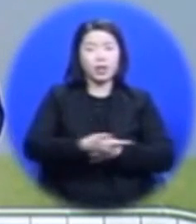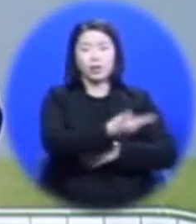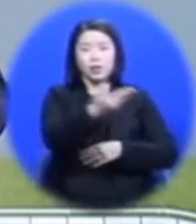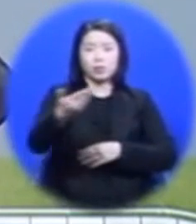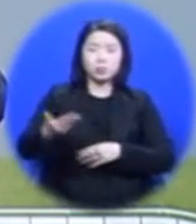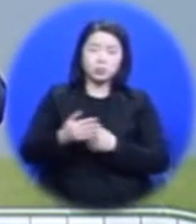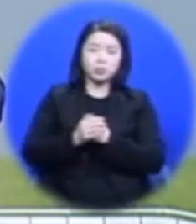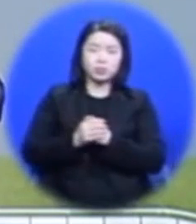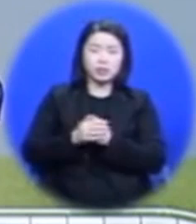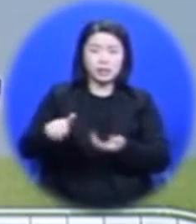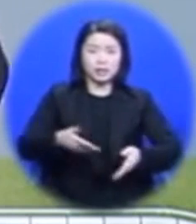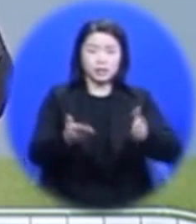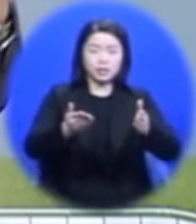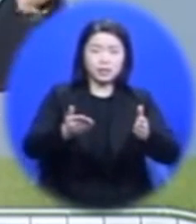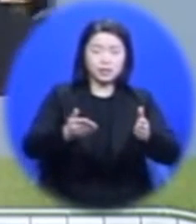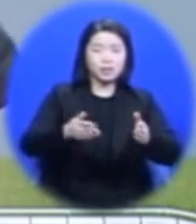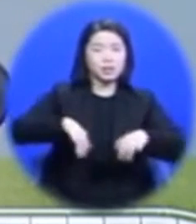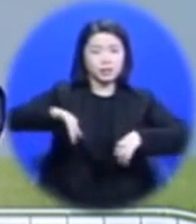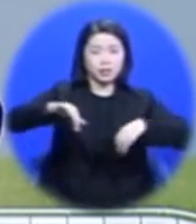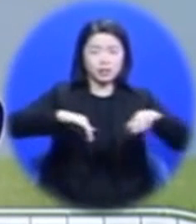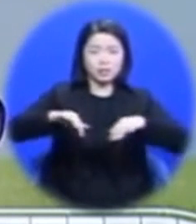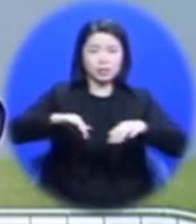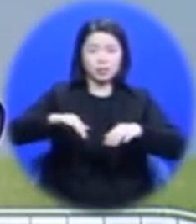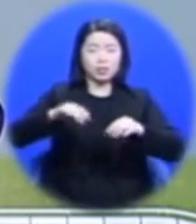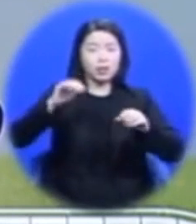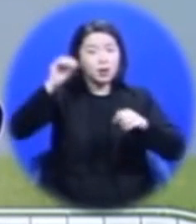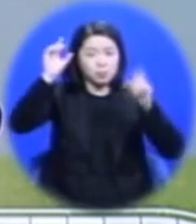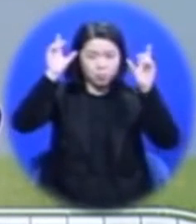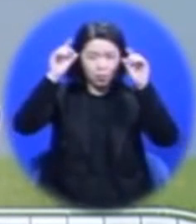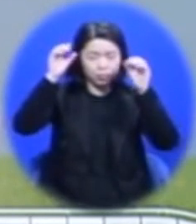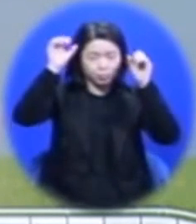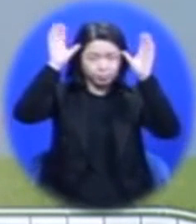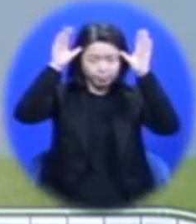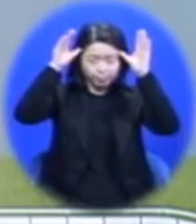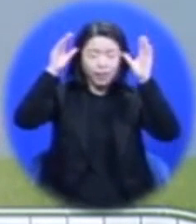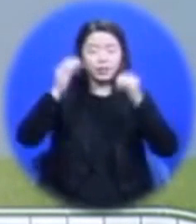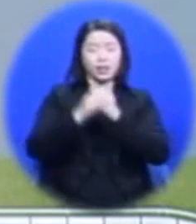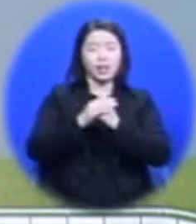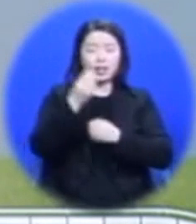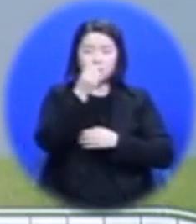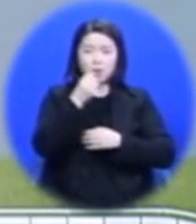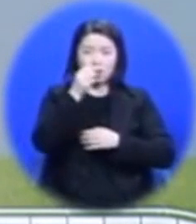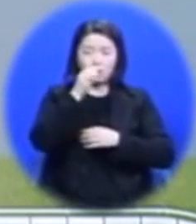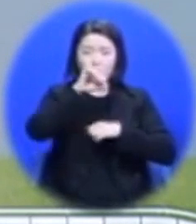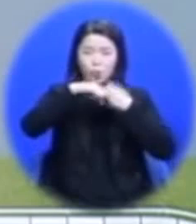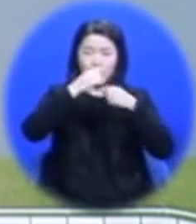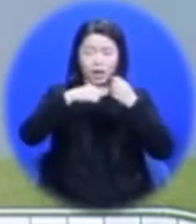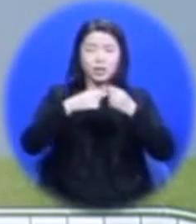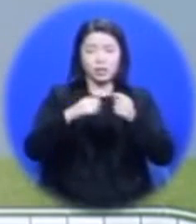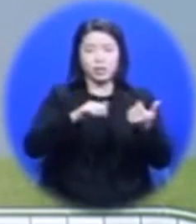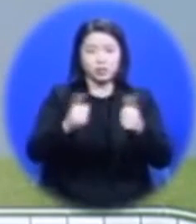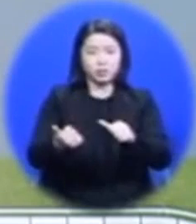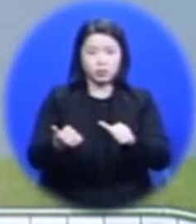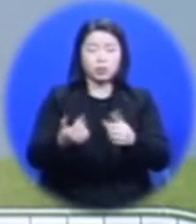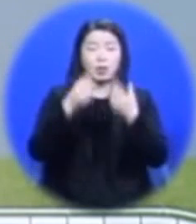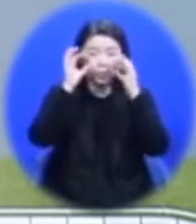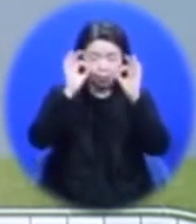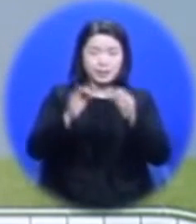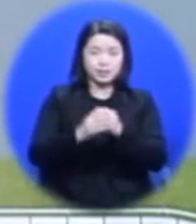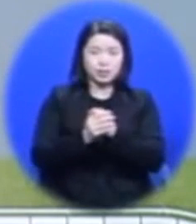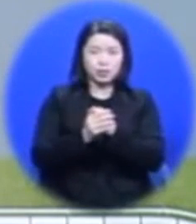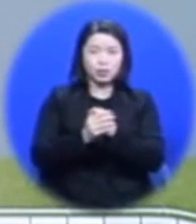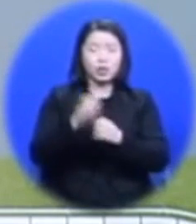여러분, 길가에서 개나 고양이가 죽은 시체를 보았습니다. 또 사람이 죽은 시체를